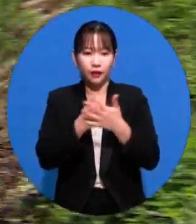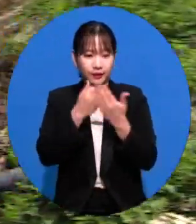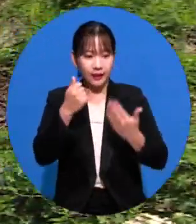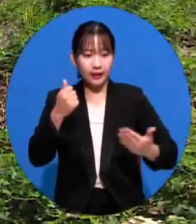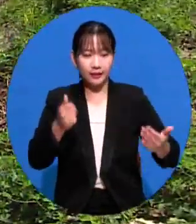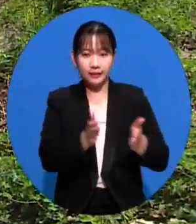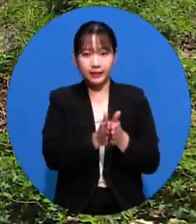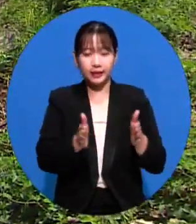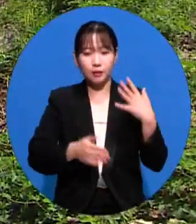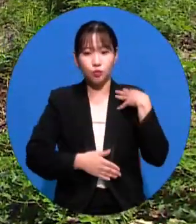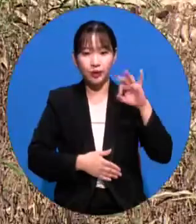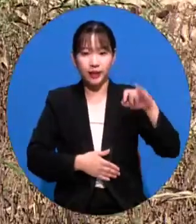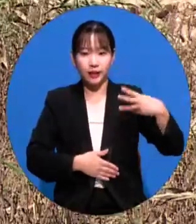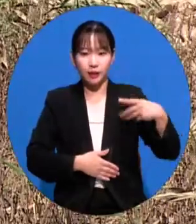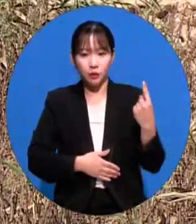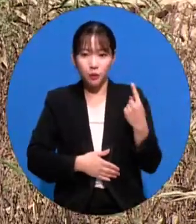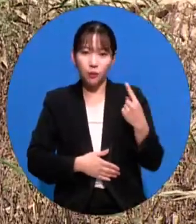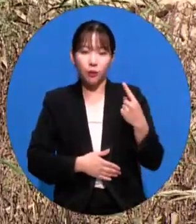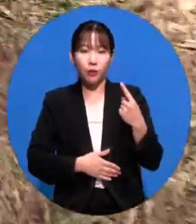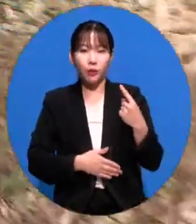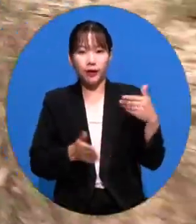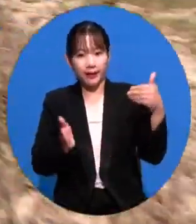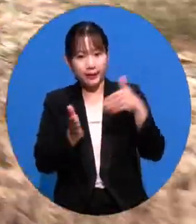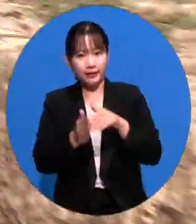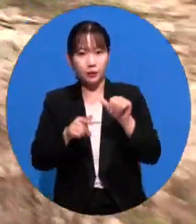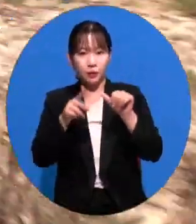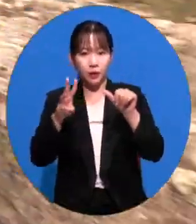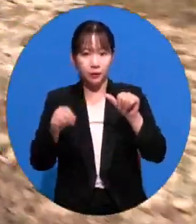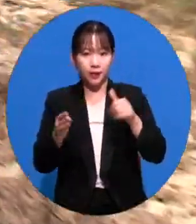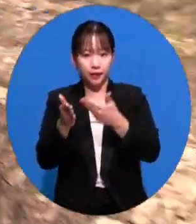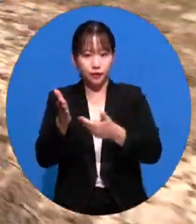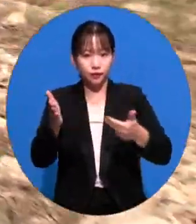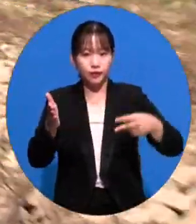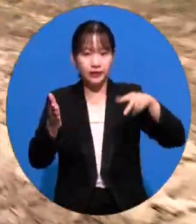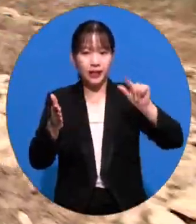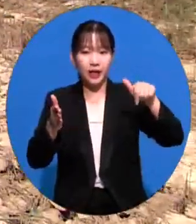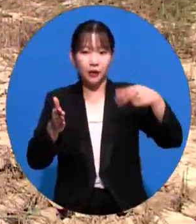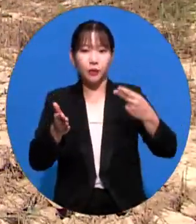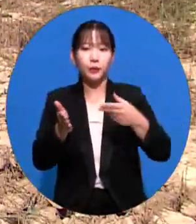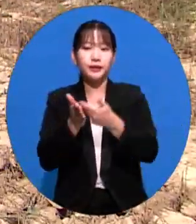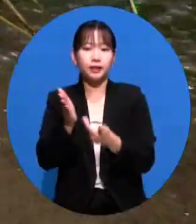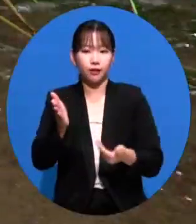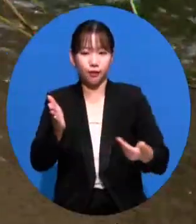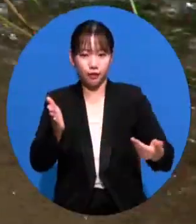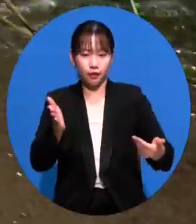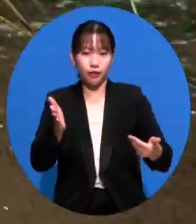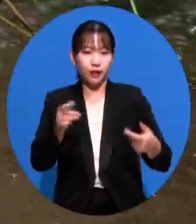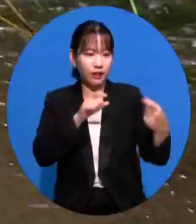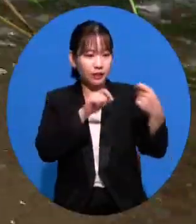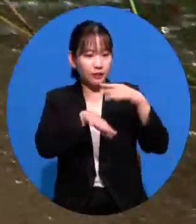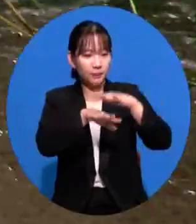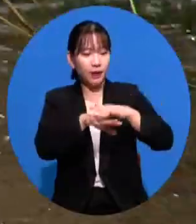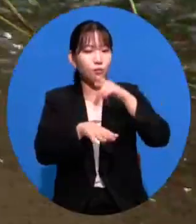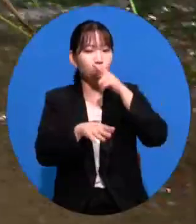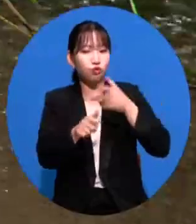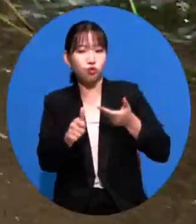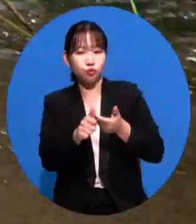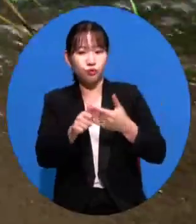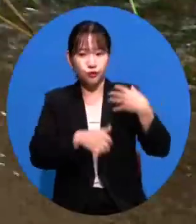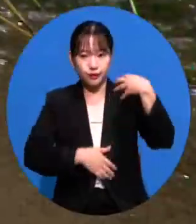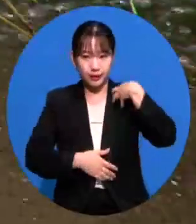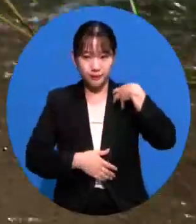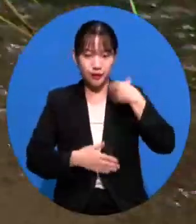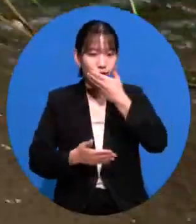영산강에서 시작돼 무안 일로우 북룡리까지 5km를 뻗어가는 사교천. 인근 농경지에 물을 공급하는